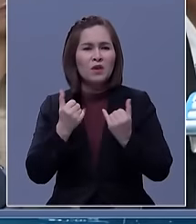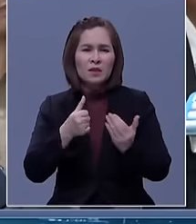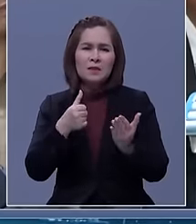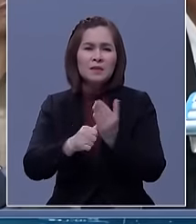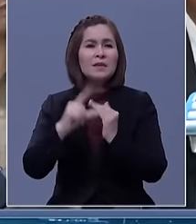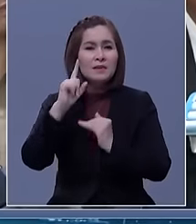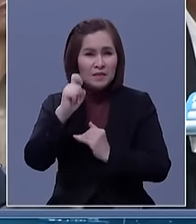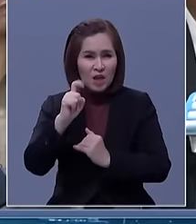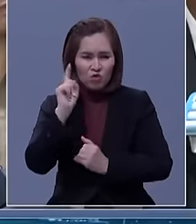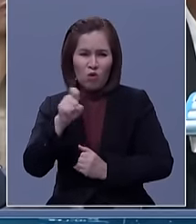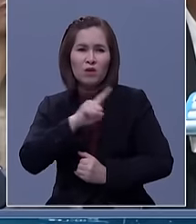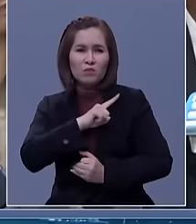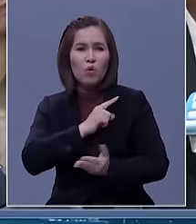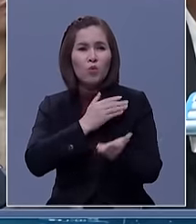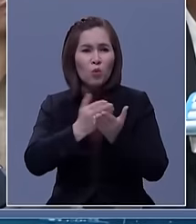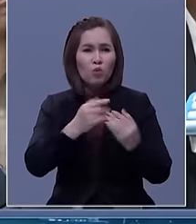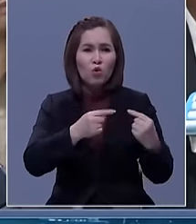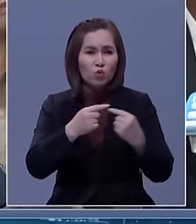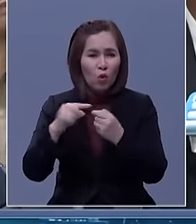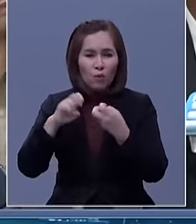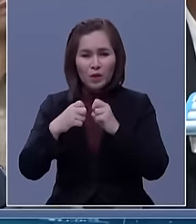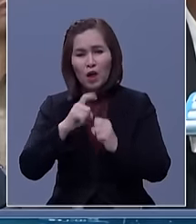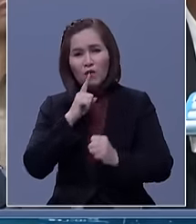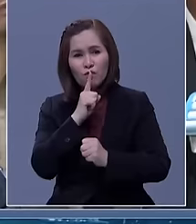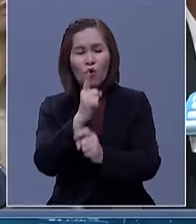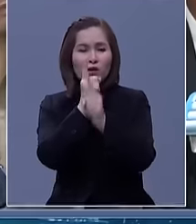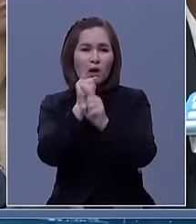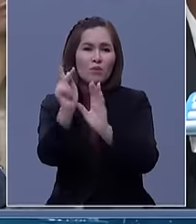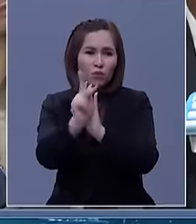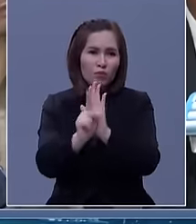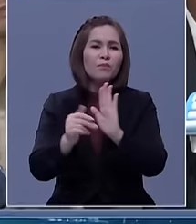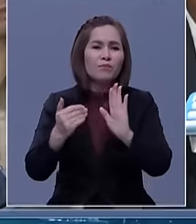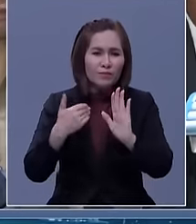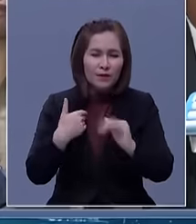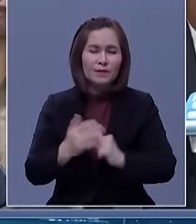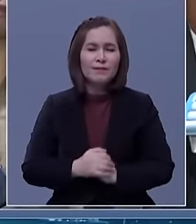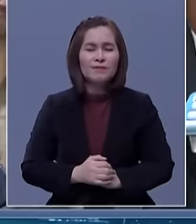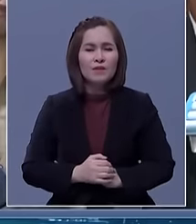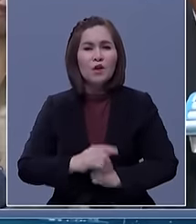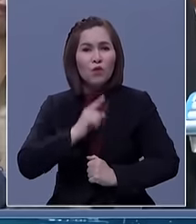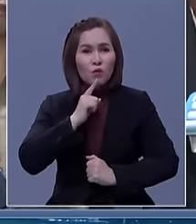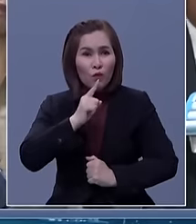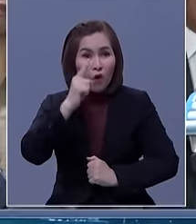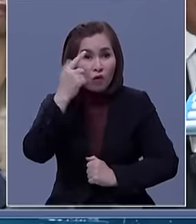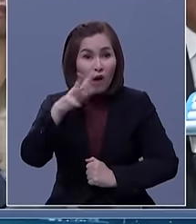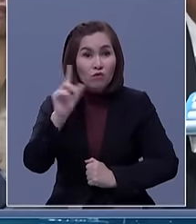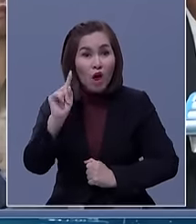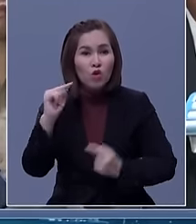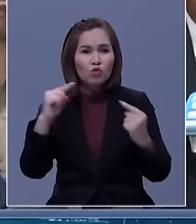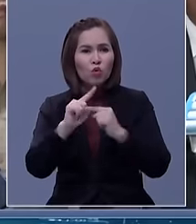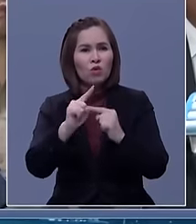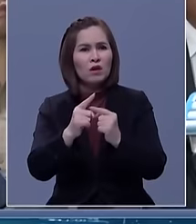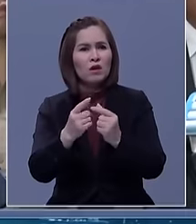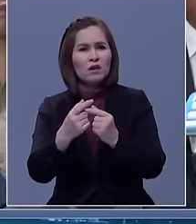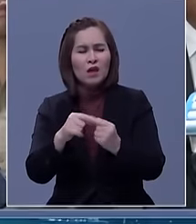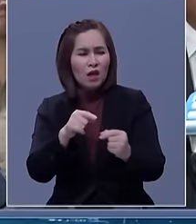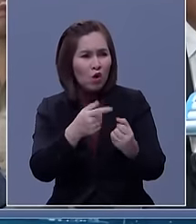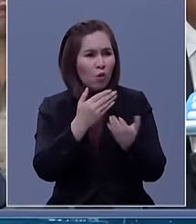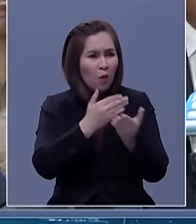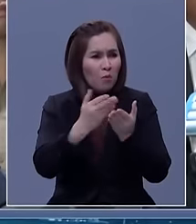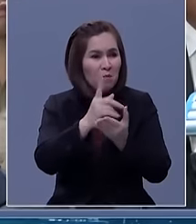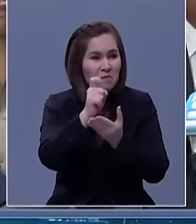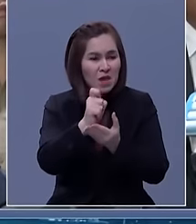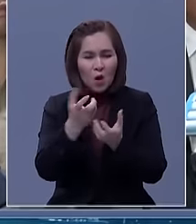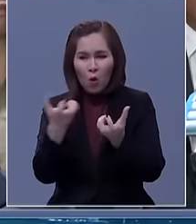หนี้ค้างกับไฟแนนซ์แล้วก็เกิดการฟ้องร้องตามมานะครับบางรายเนี่ยลุกลามไปจนถึงการฟ้องร้องยึดทรัพย์ประเภทอื่นตามมา